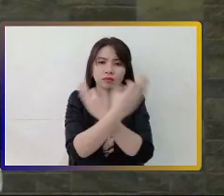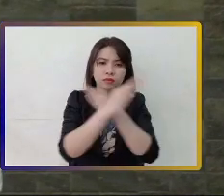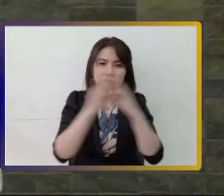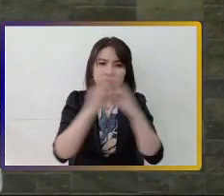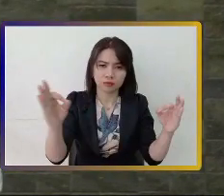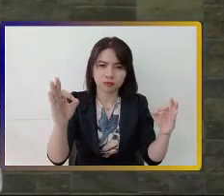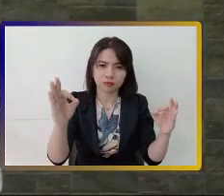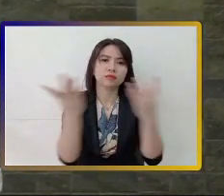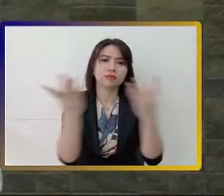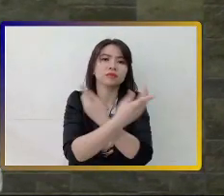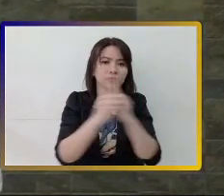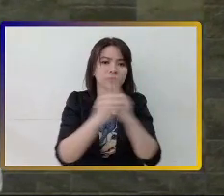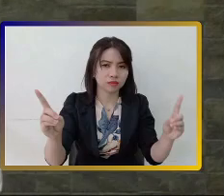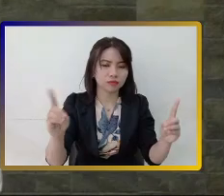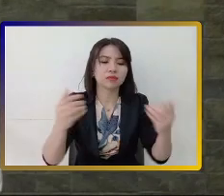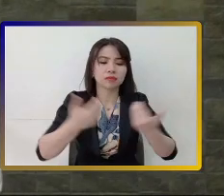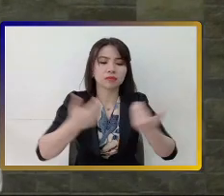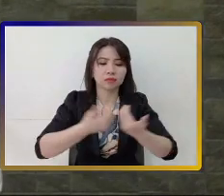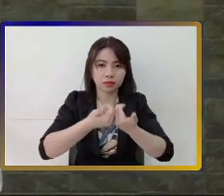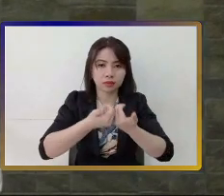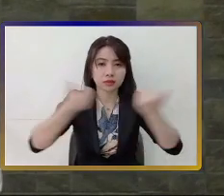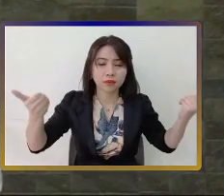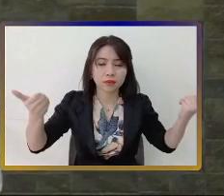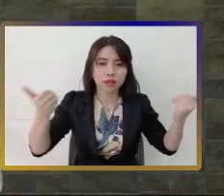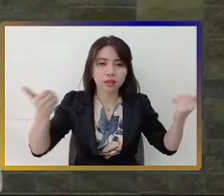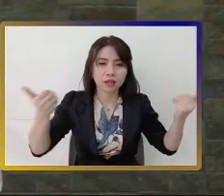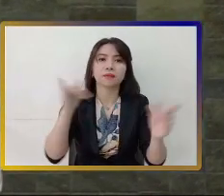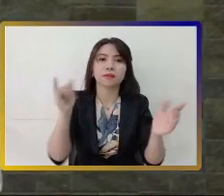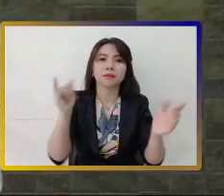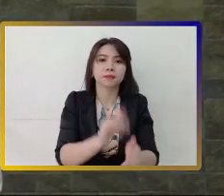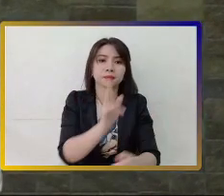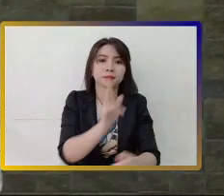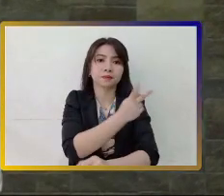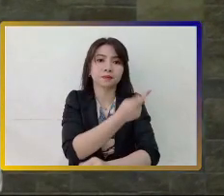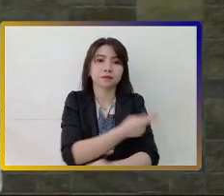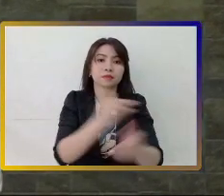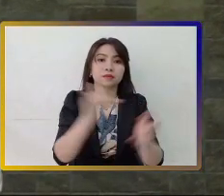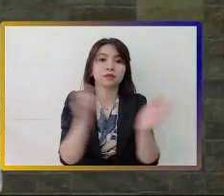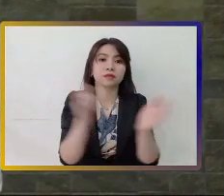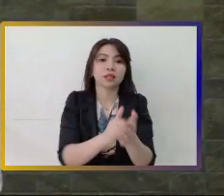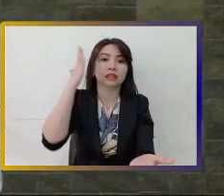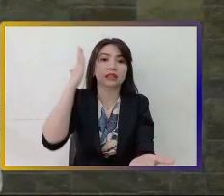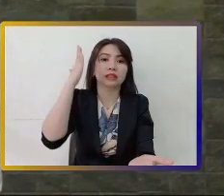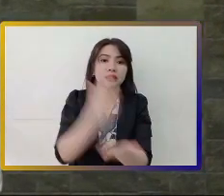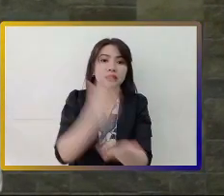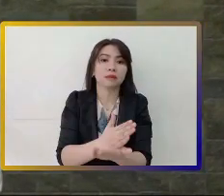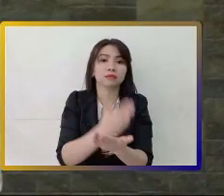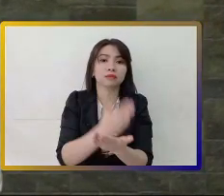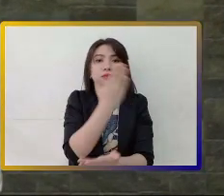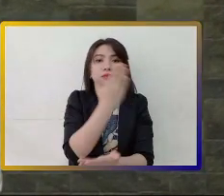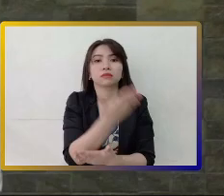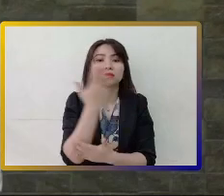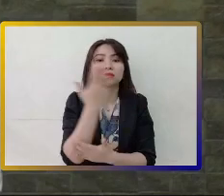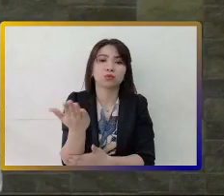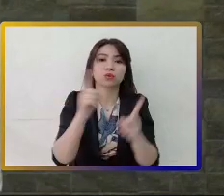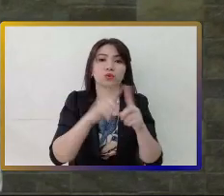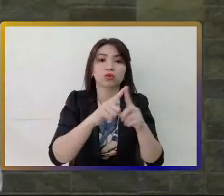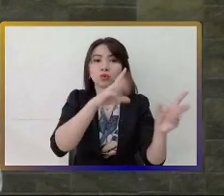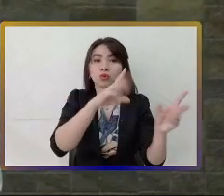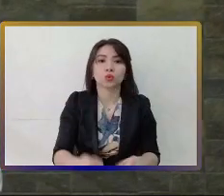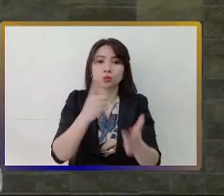Disconnected from that power that is holding you back, that is disabling you to do what is